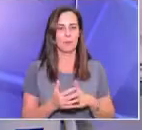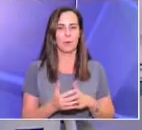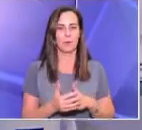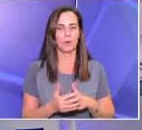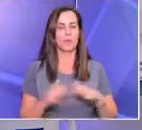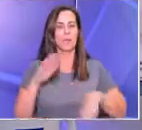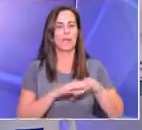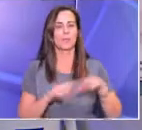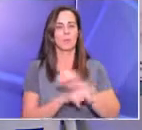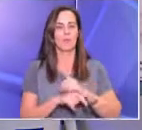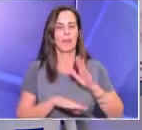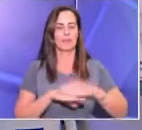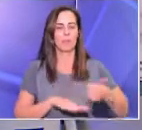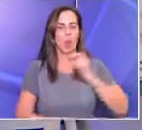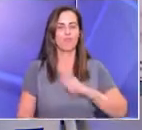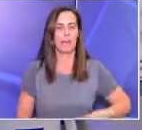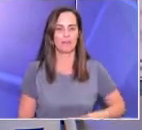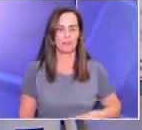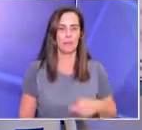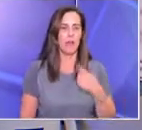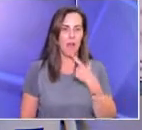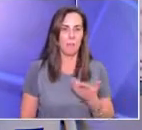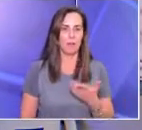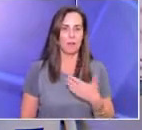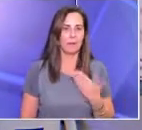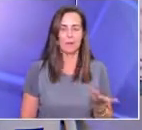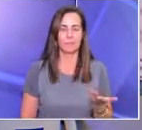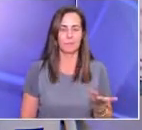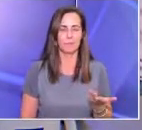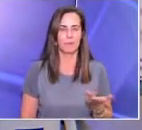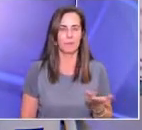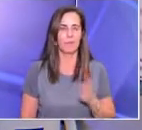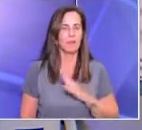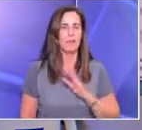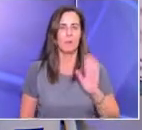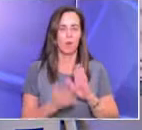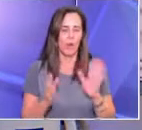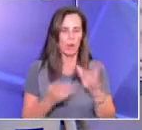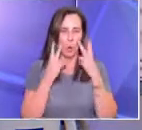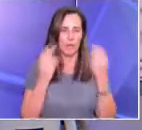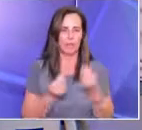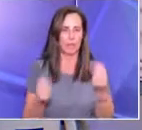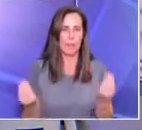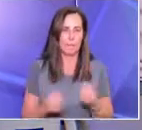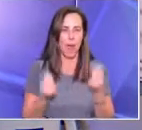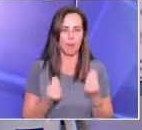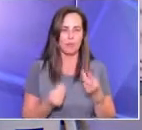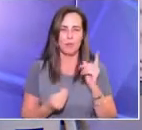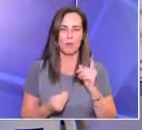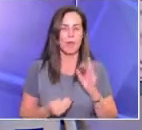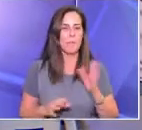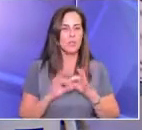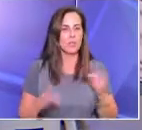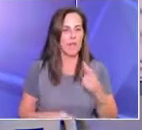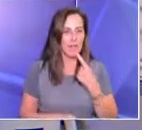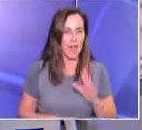הגבלת כהונות. כן, אמרנו שאין בכלל, אתה יודע, מכל זווית שאתה מסתכל על זה, זה משהו שמחויב המציאות. מה